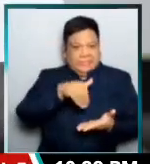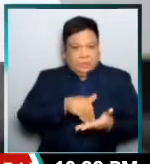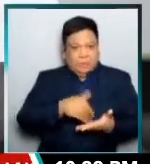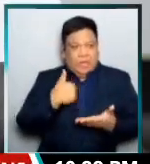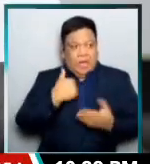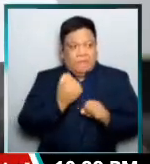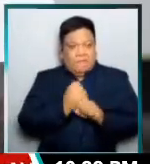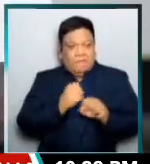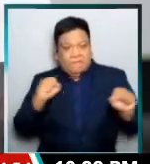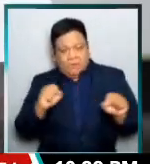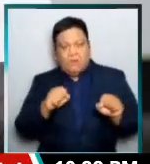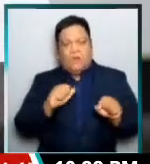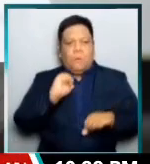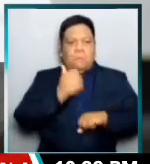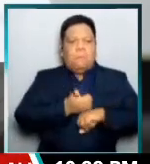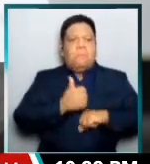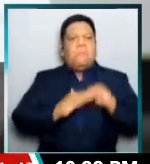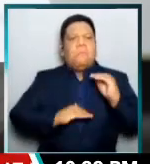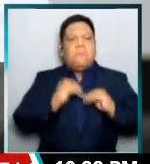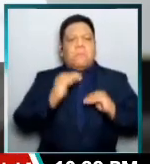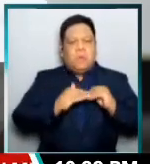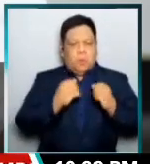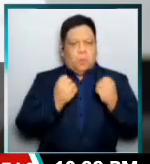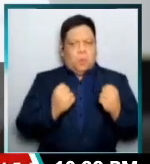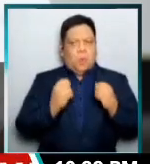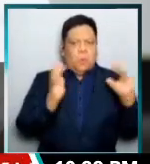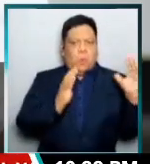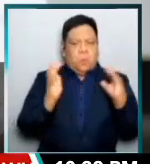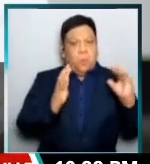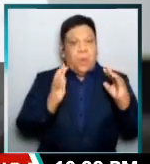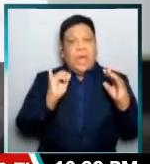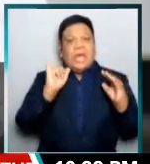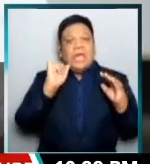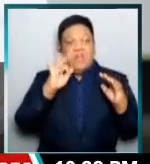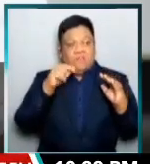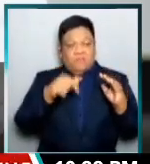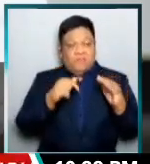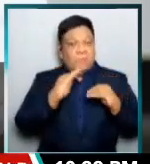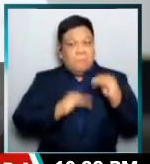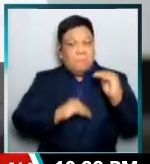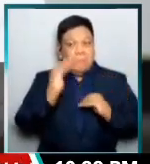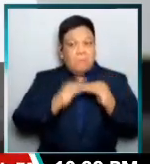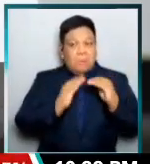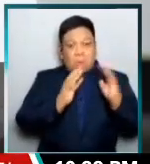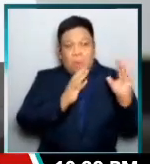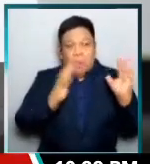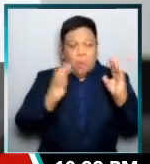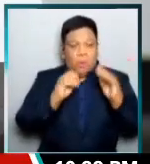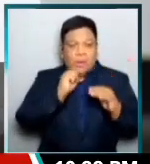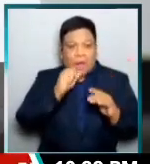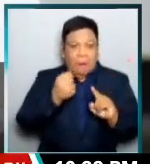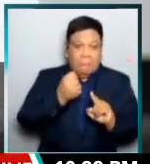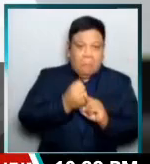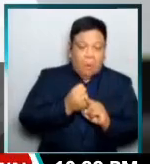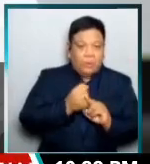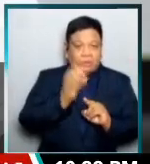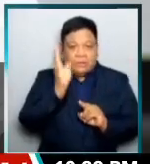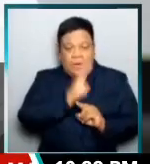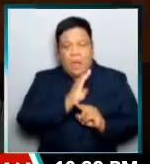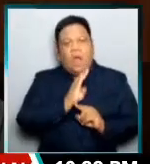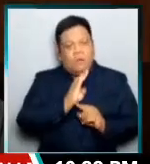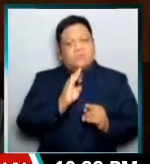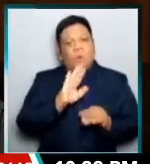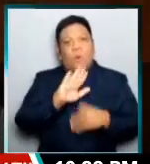news release, sinabi ni Moreno na kung disaster resilient ang mga evacuation center, matitiyak ang kaligtasan ng mga